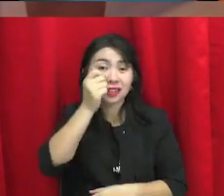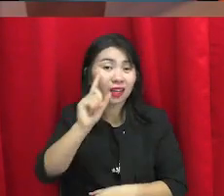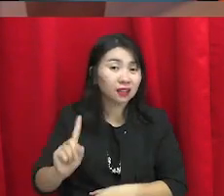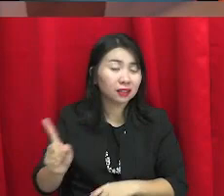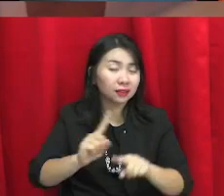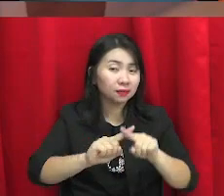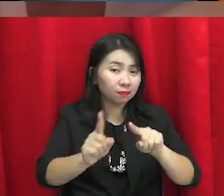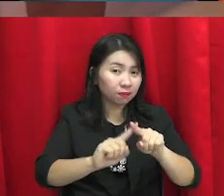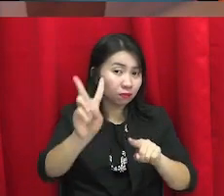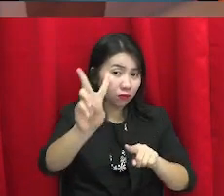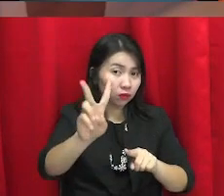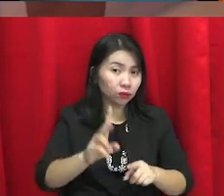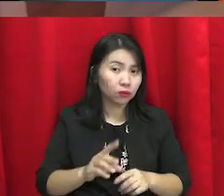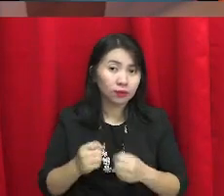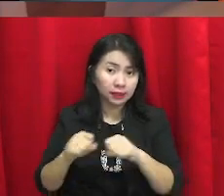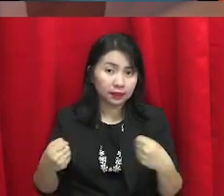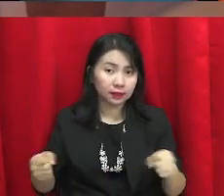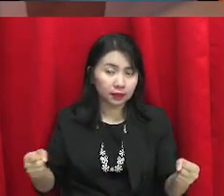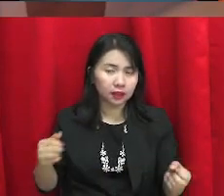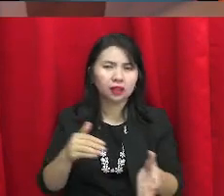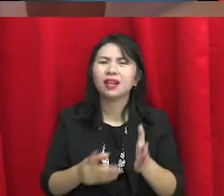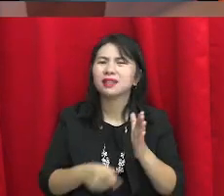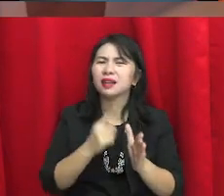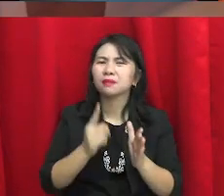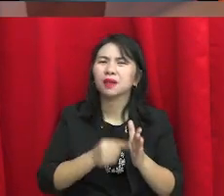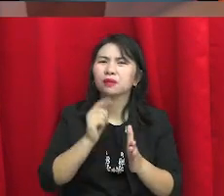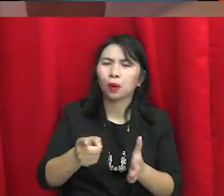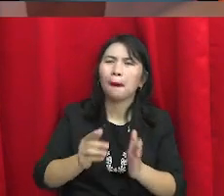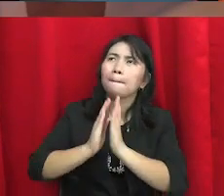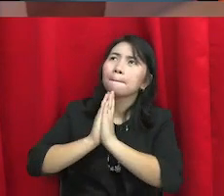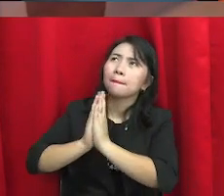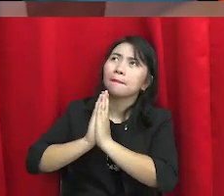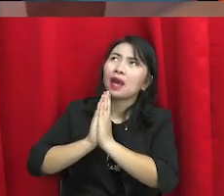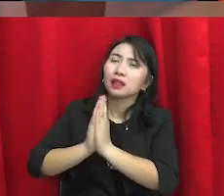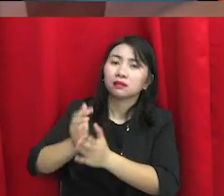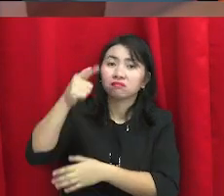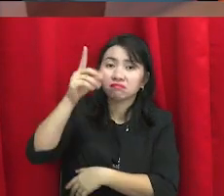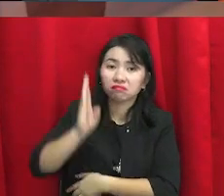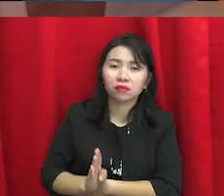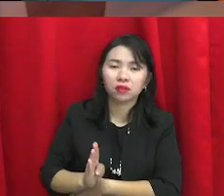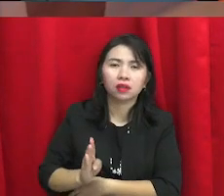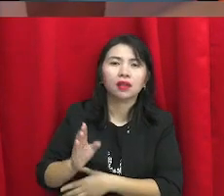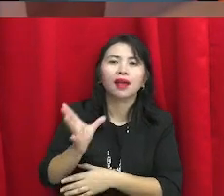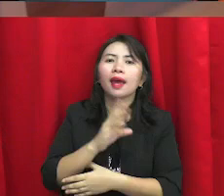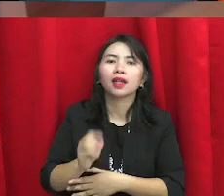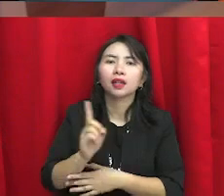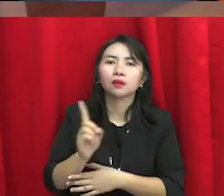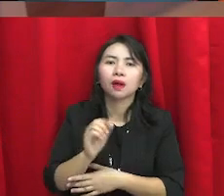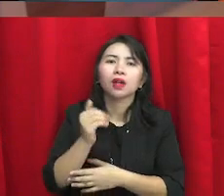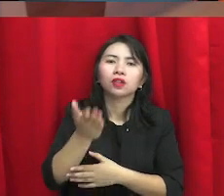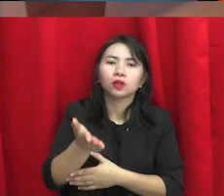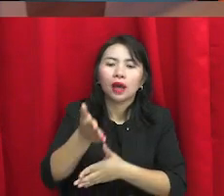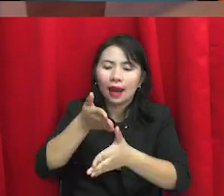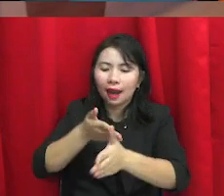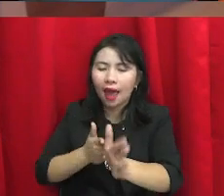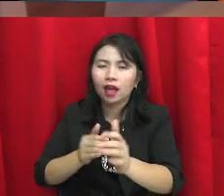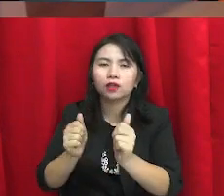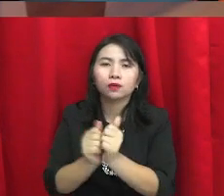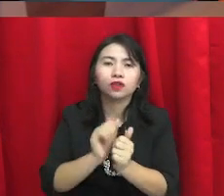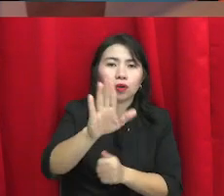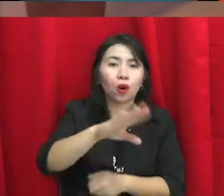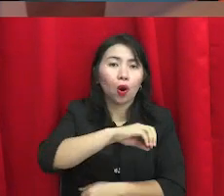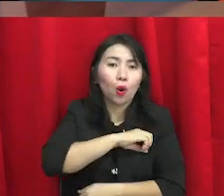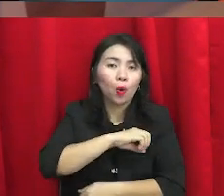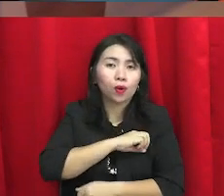Minsan, may pinapakiusap kayo sa Diyos na gusto nyo according to your will. Yung pakiusap nyo ay